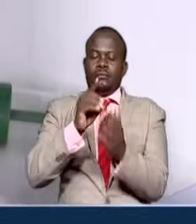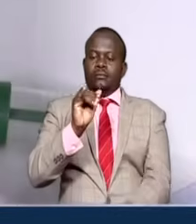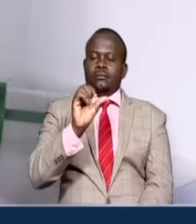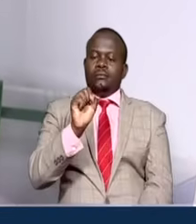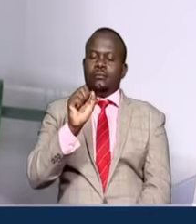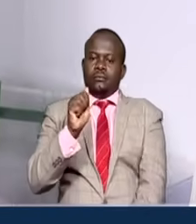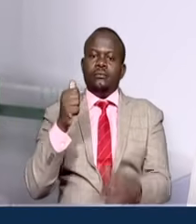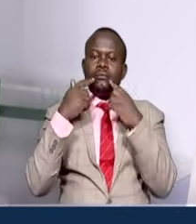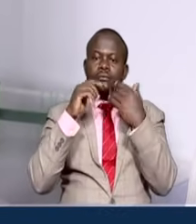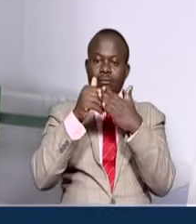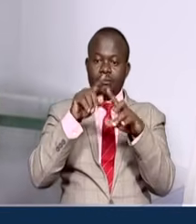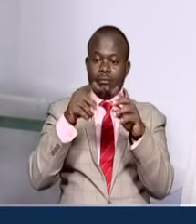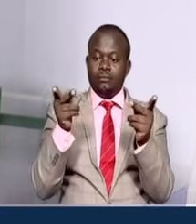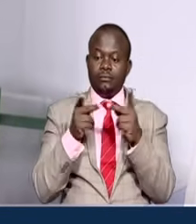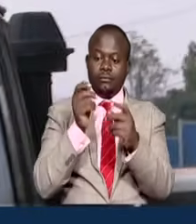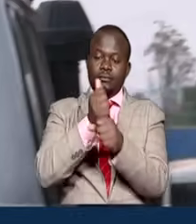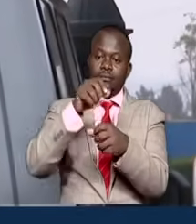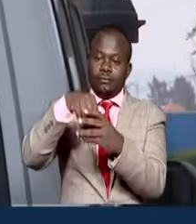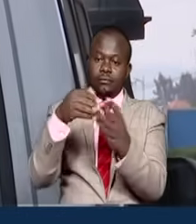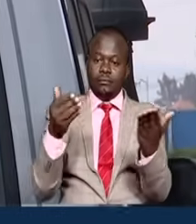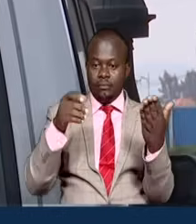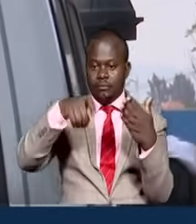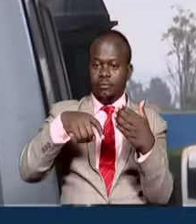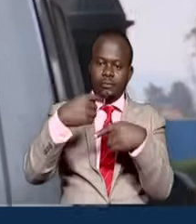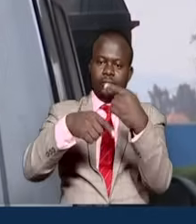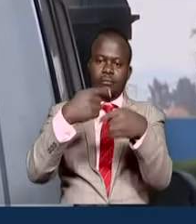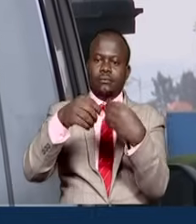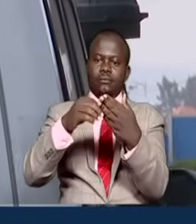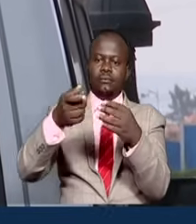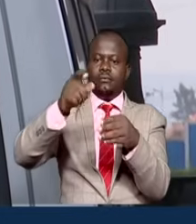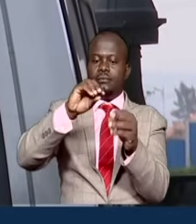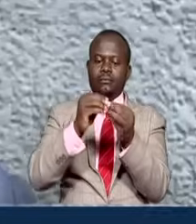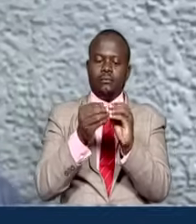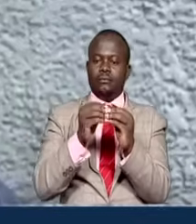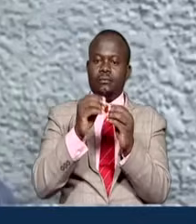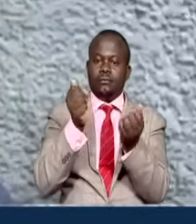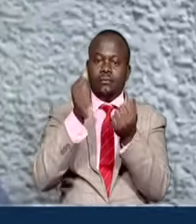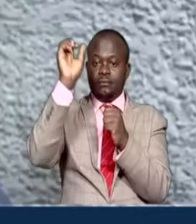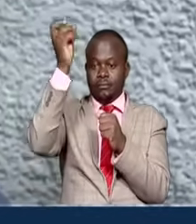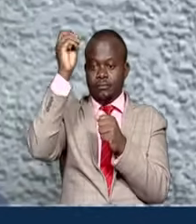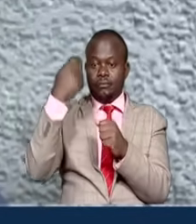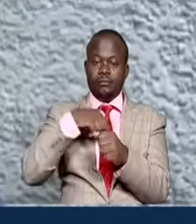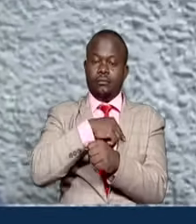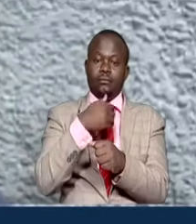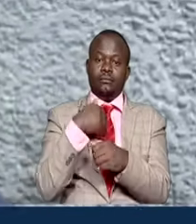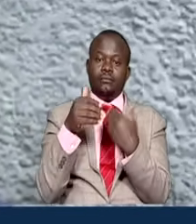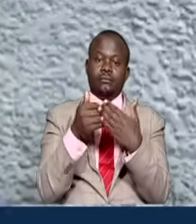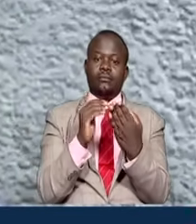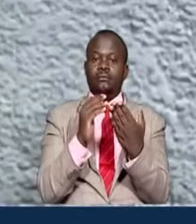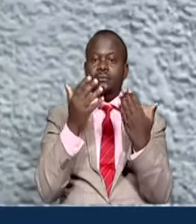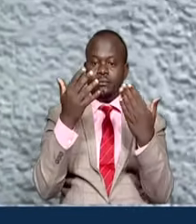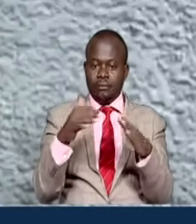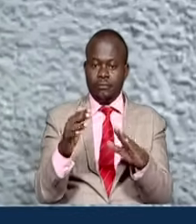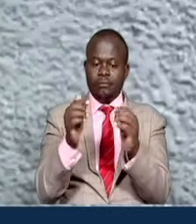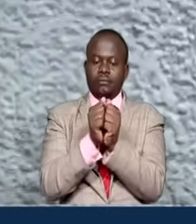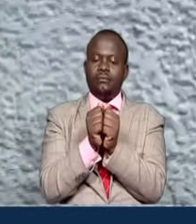Ngabonziza wavuga ko bitewe n'agace bakoreramo hakenewe gukomeza kongera umubare w'ambulance. Ubu dufite ambulance nzima zikora neza